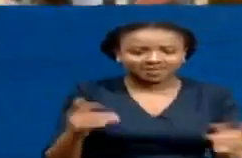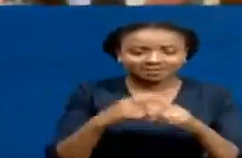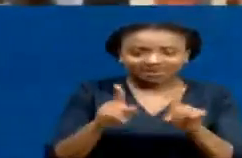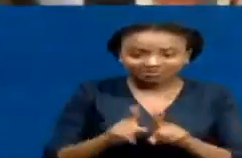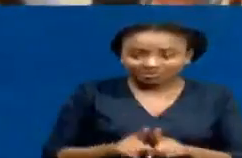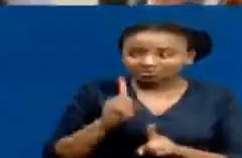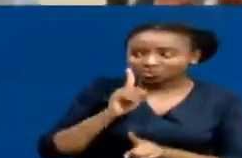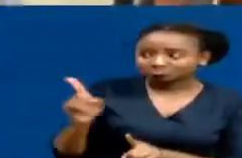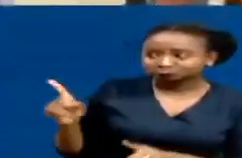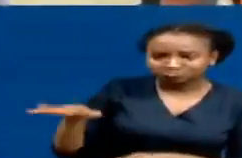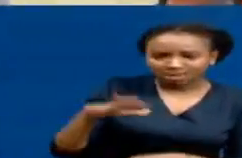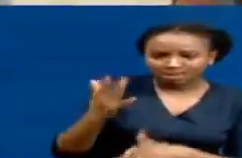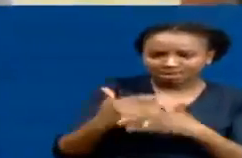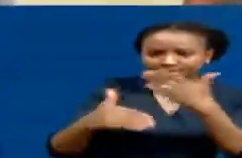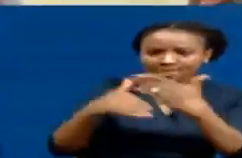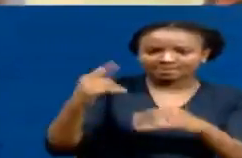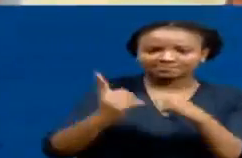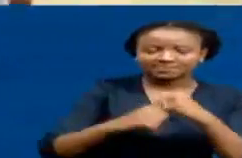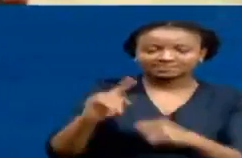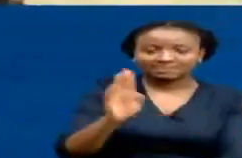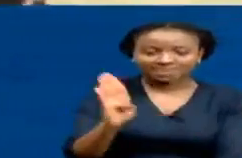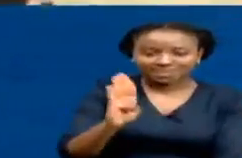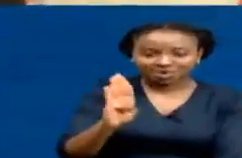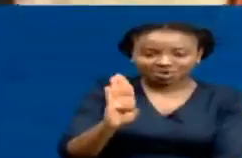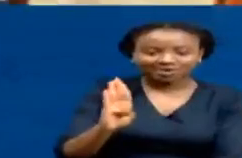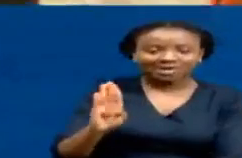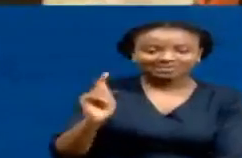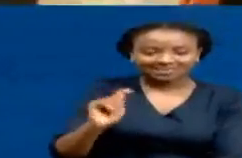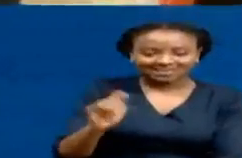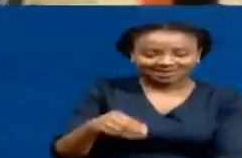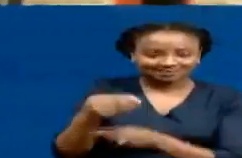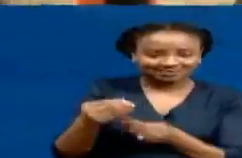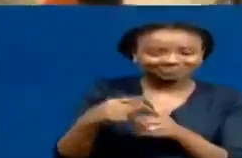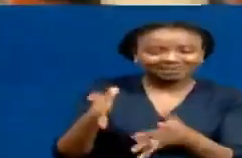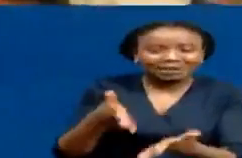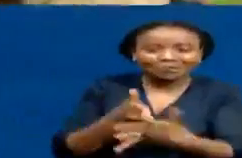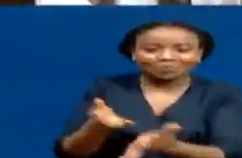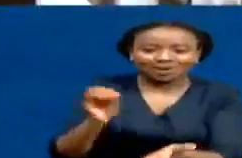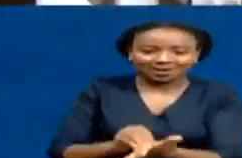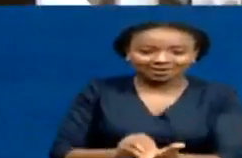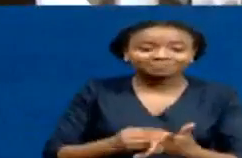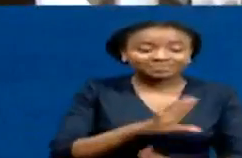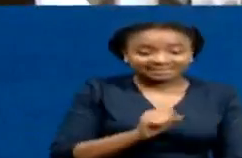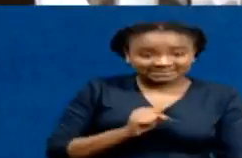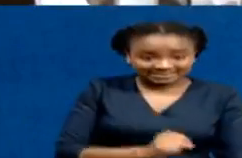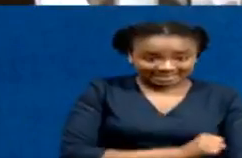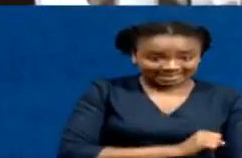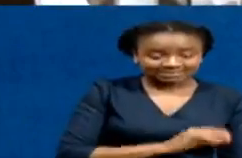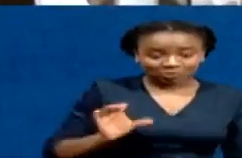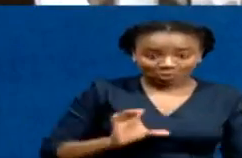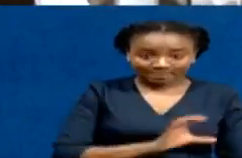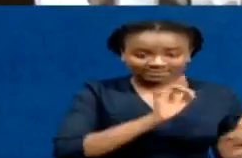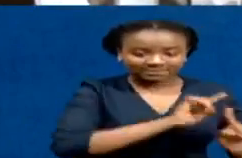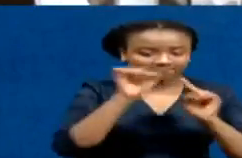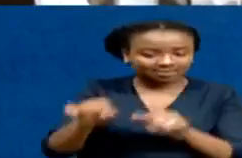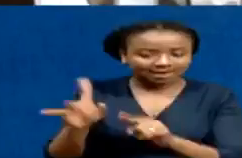za Buxton kwa kima cha shilingi bilioni 6 umepigwa breki kwa mara nyingine tena. Kamati ya uchukuzi na ujenzi katika bunge la seneti iliyozuru mradi huo